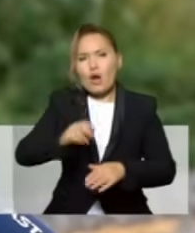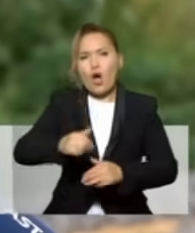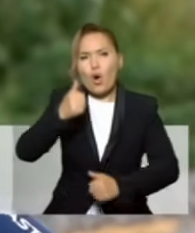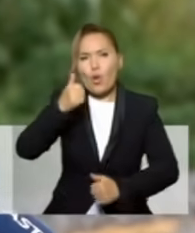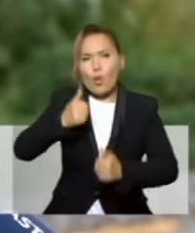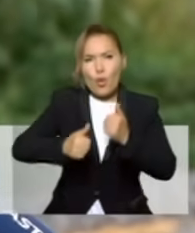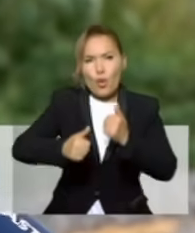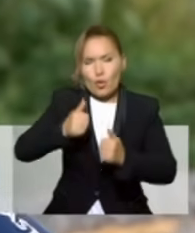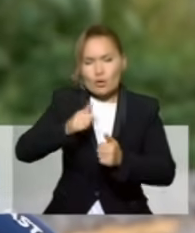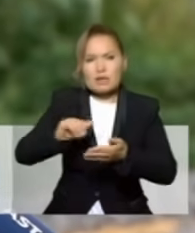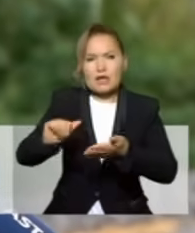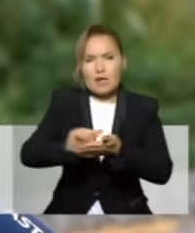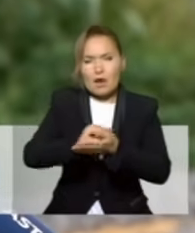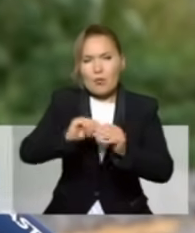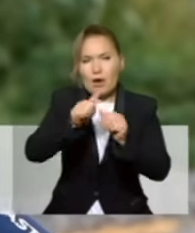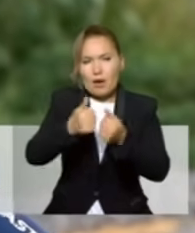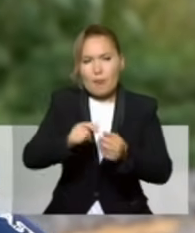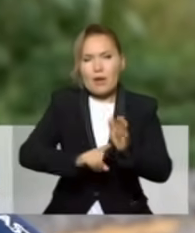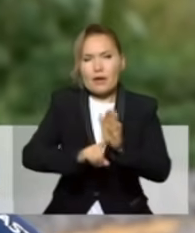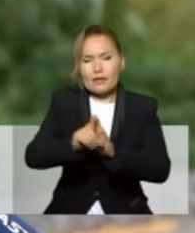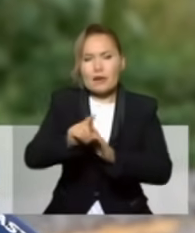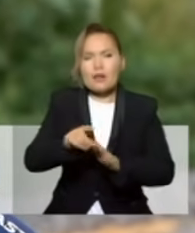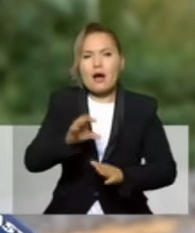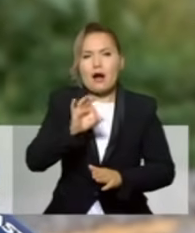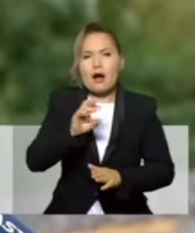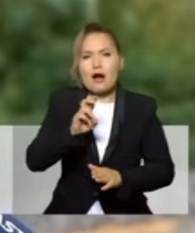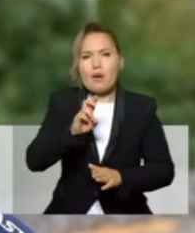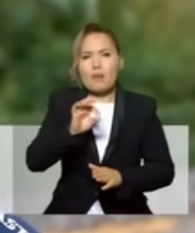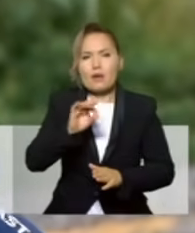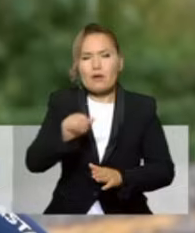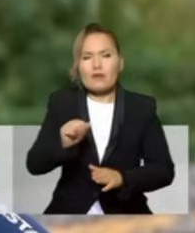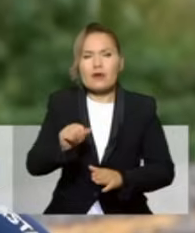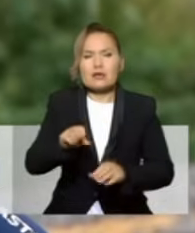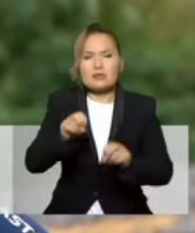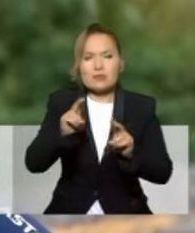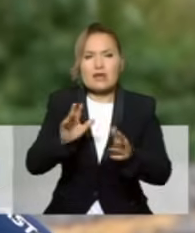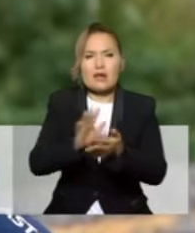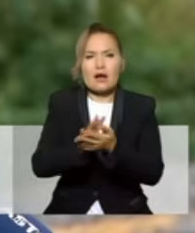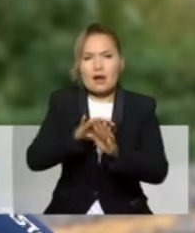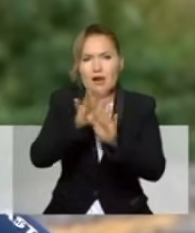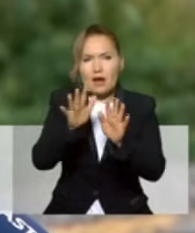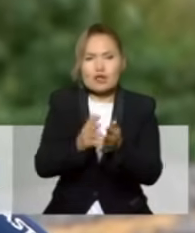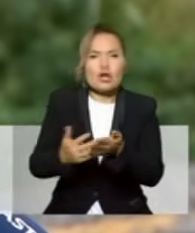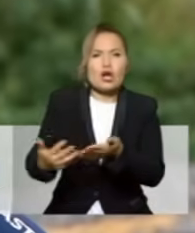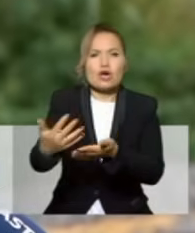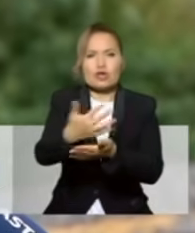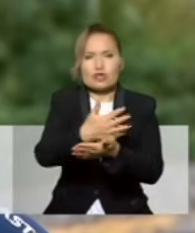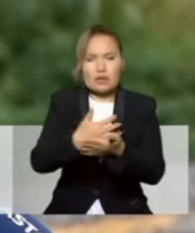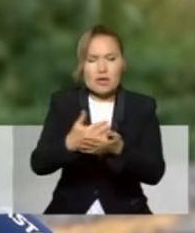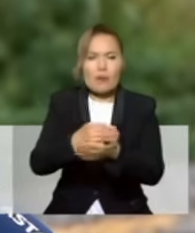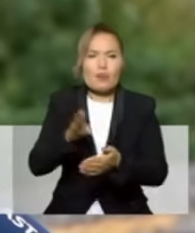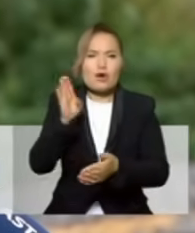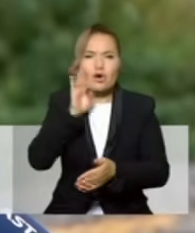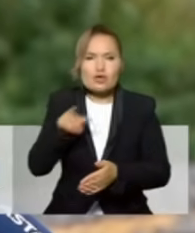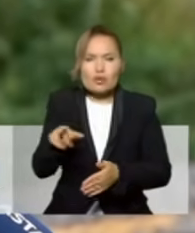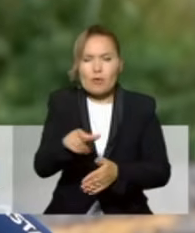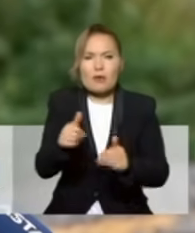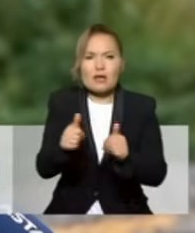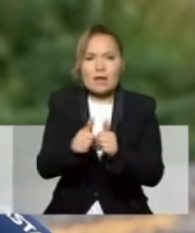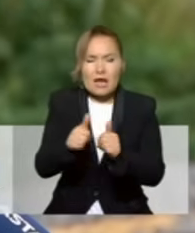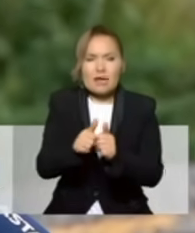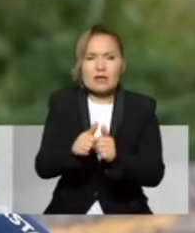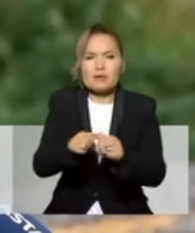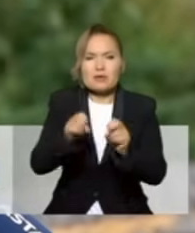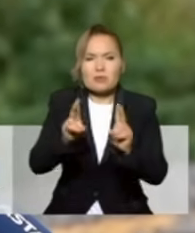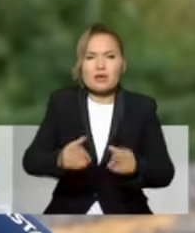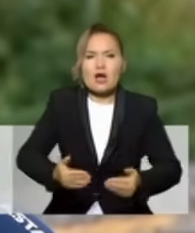жатыр. Соның ішінде мына оболовка дейді ғой, үйінділерді үй жұмыстары. Ұзақтығы, қашықтығы